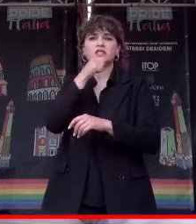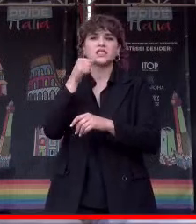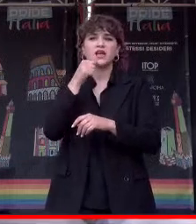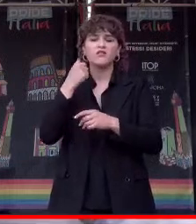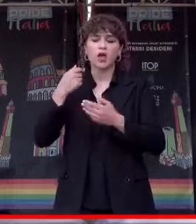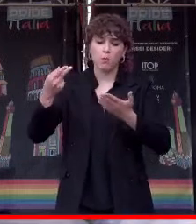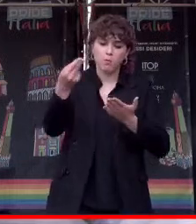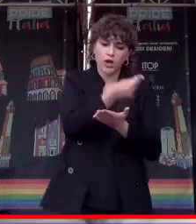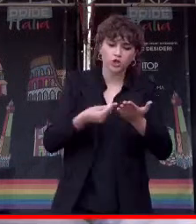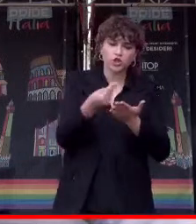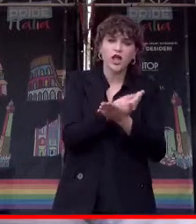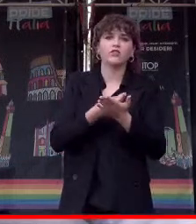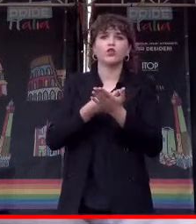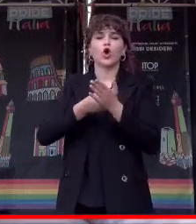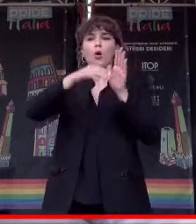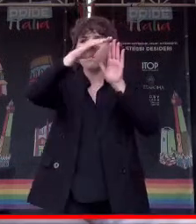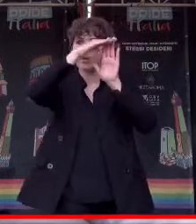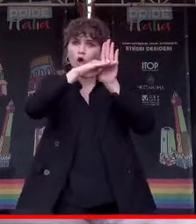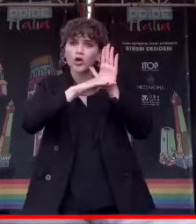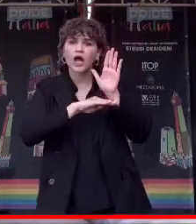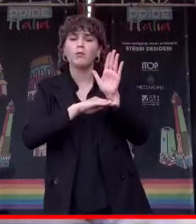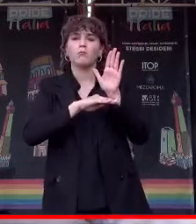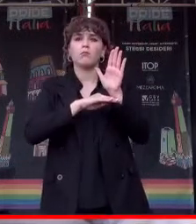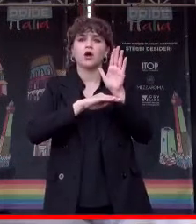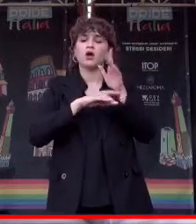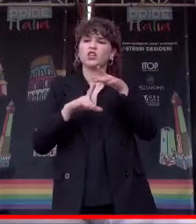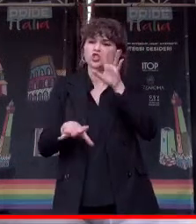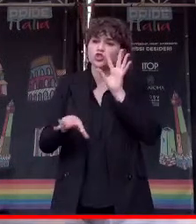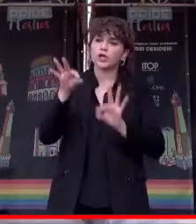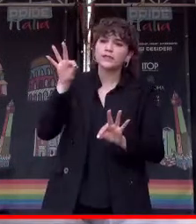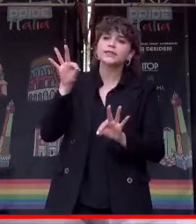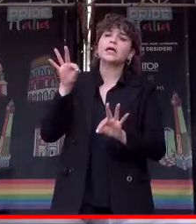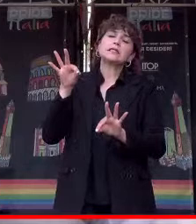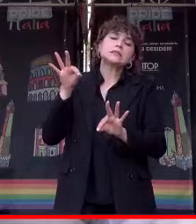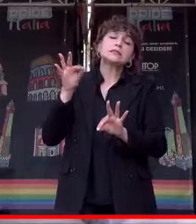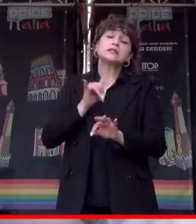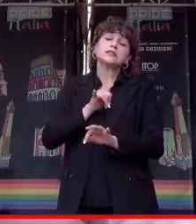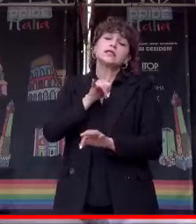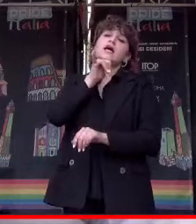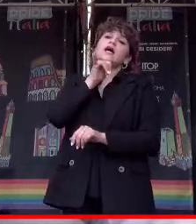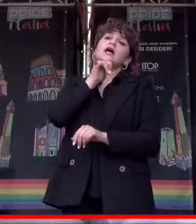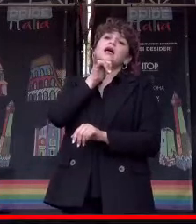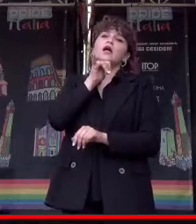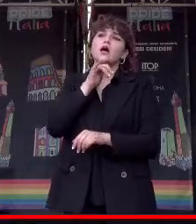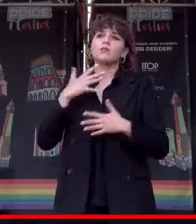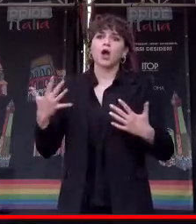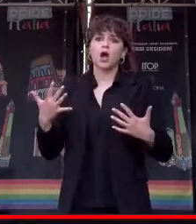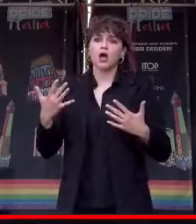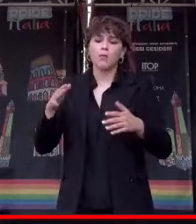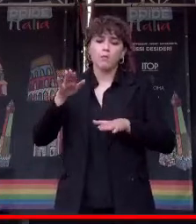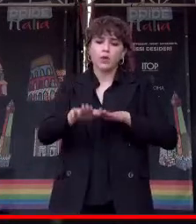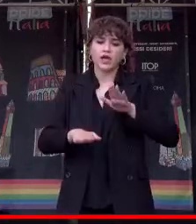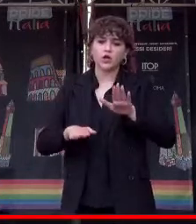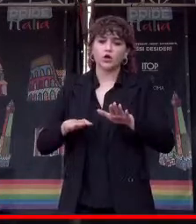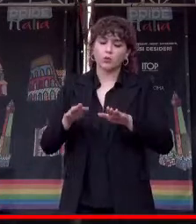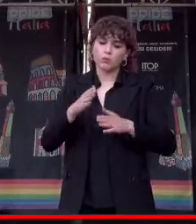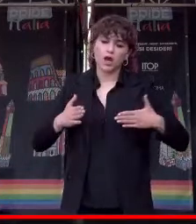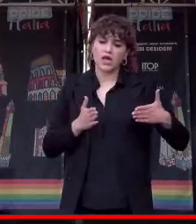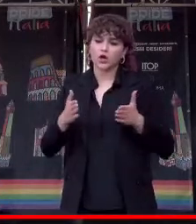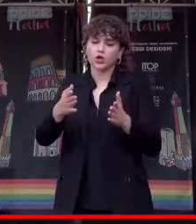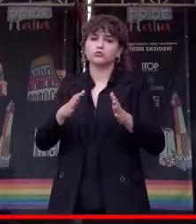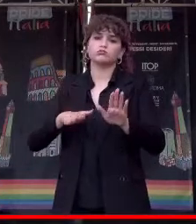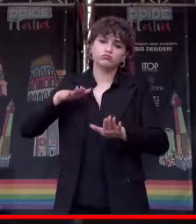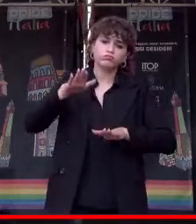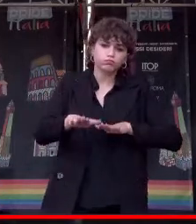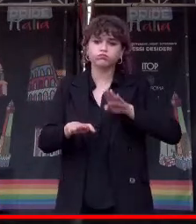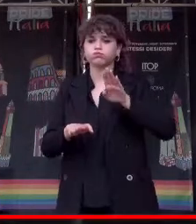progettazione, a volte bisogna fare una scelta un po' più dolorosa per poter arrivare un po' più avanti con il percorso e la strada che c'è da fare.